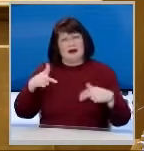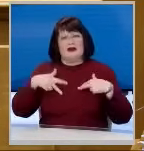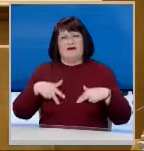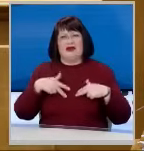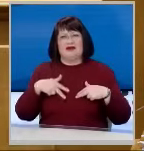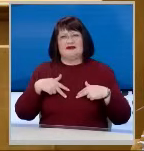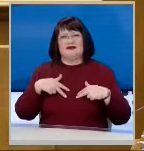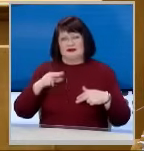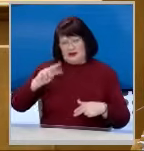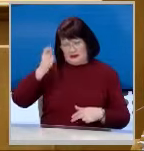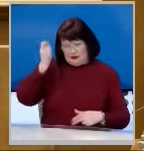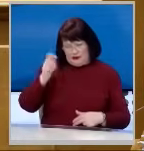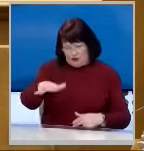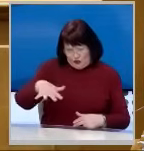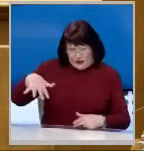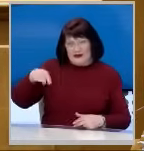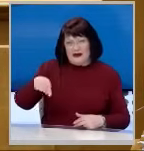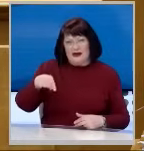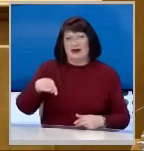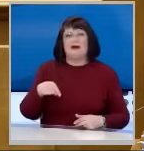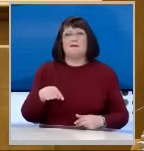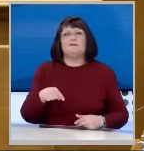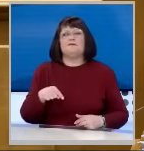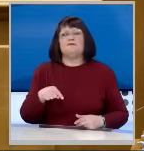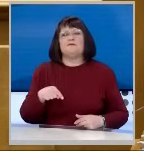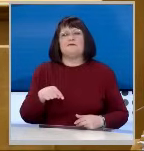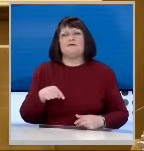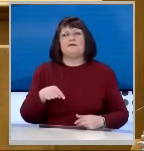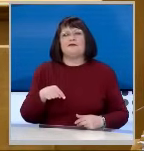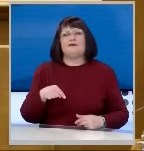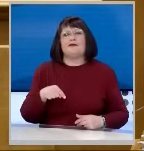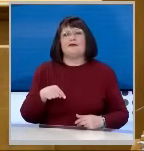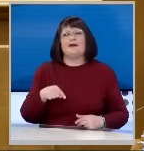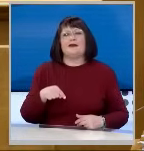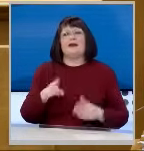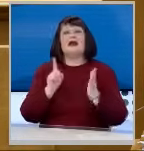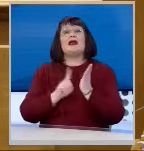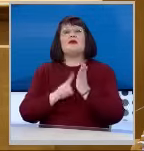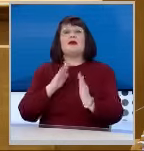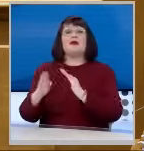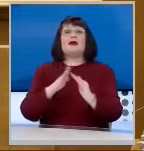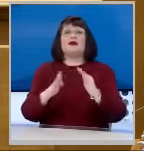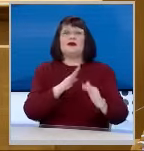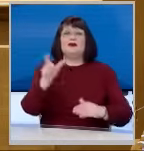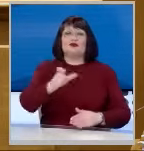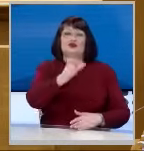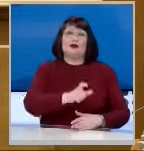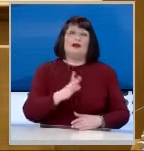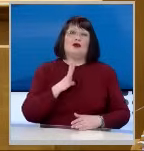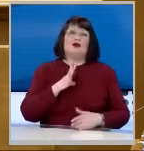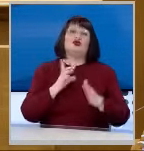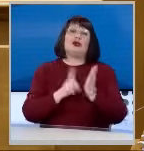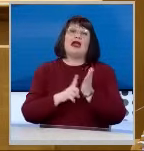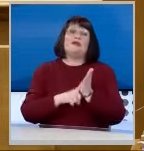που κάθεστε στα βουλευτικά έδρανα να υπερασπιστείτε αυτούς τους ανθρώπους να